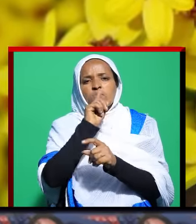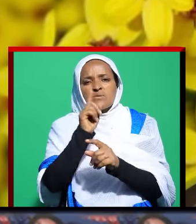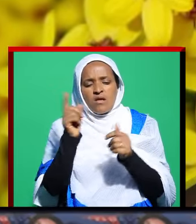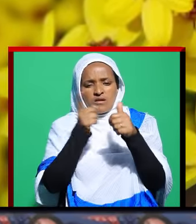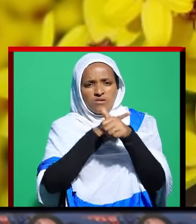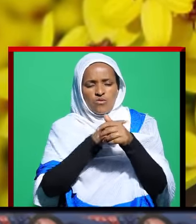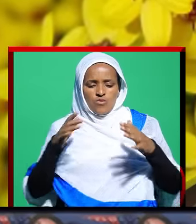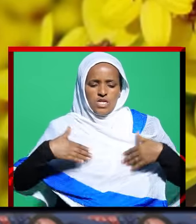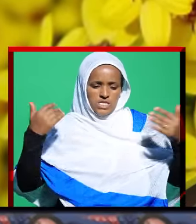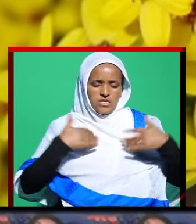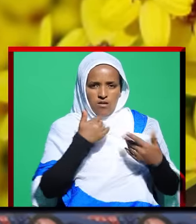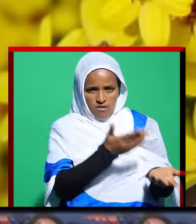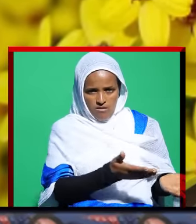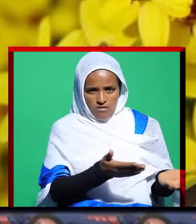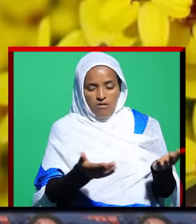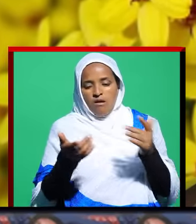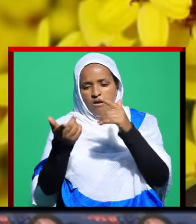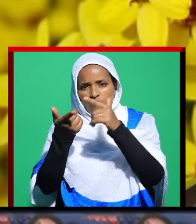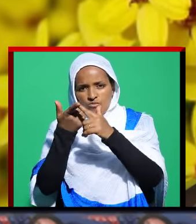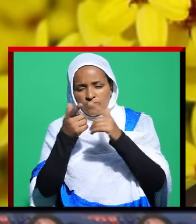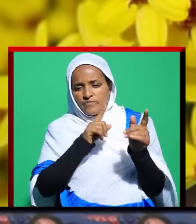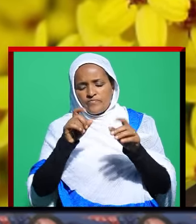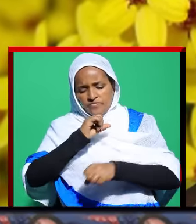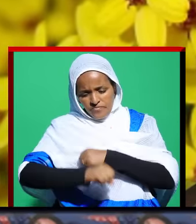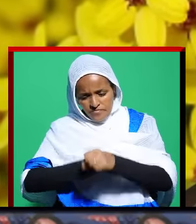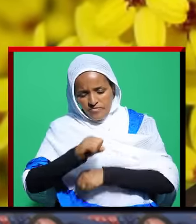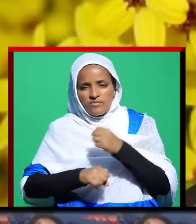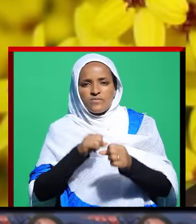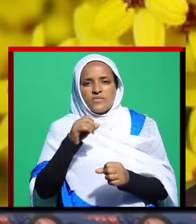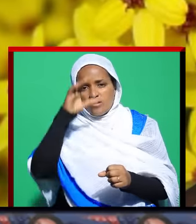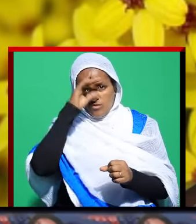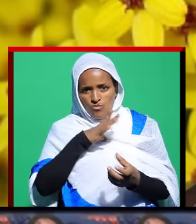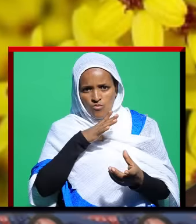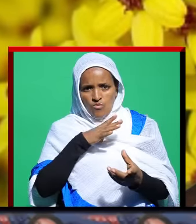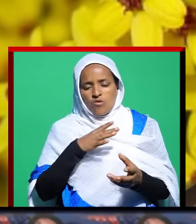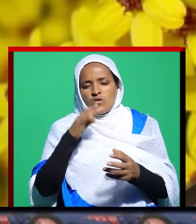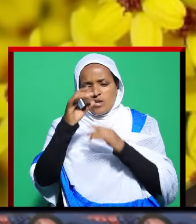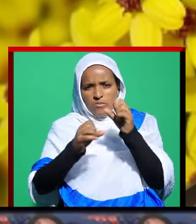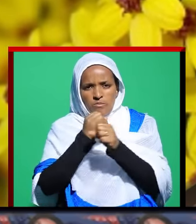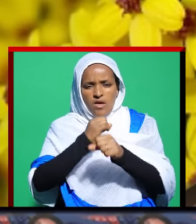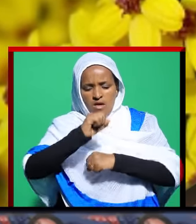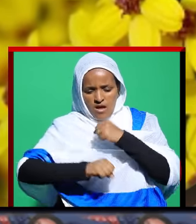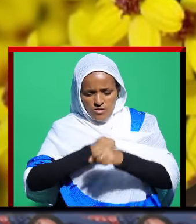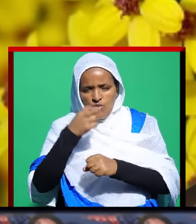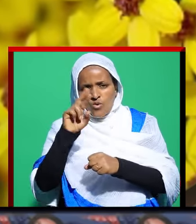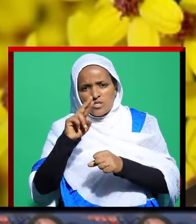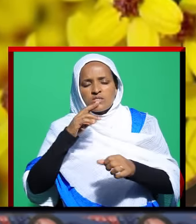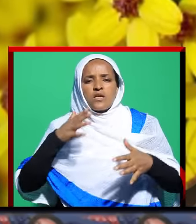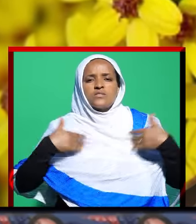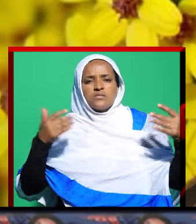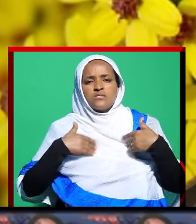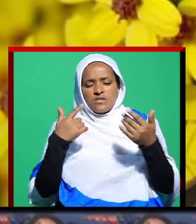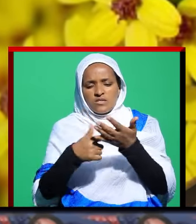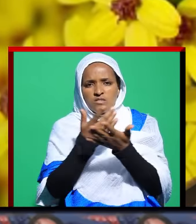አንደኛው ገጽታው የሚያስደስት ነው፣ አንደኛው ገጽታው ደግሞ የሚያስጨንቅ ነው። እድሜ ያስጨንቃል ወይስ ያስደስታል?